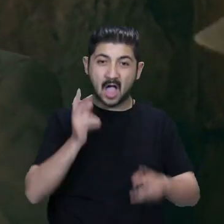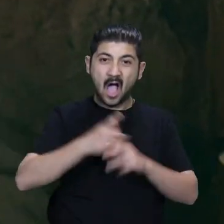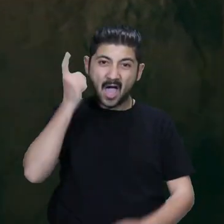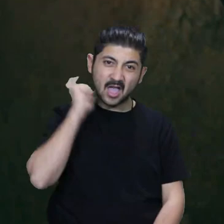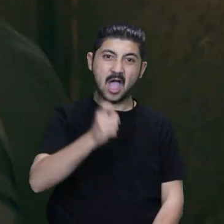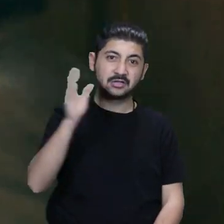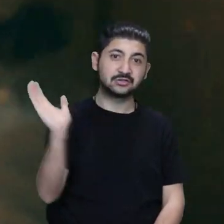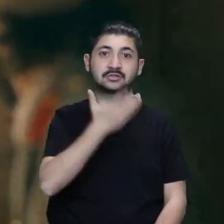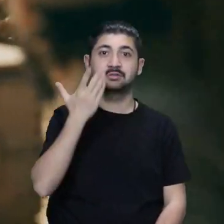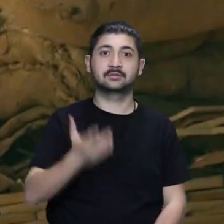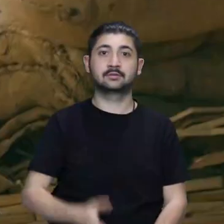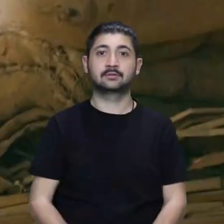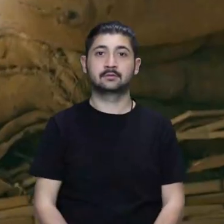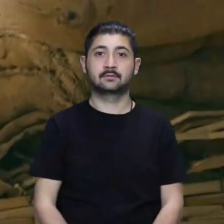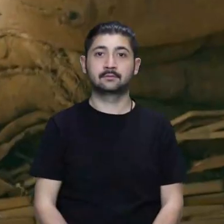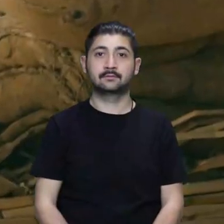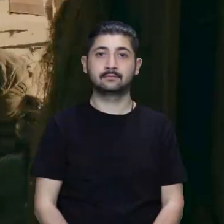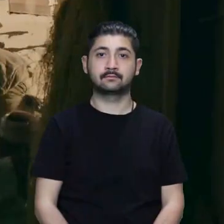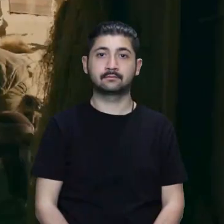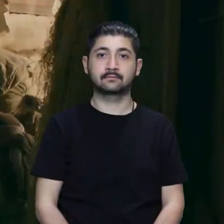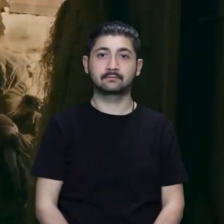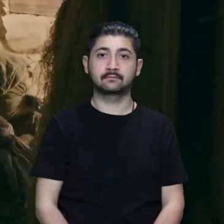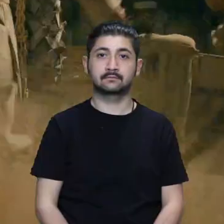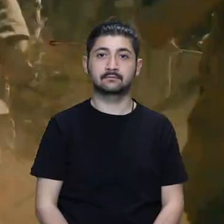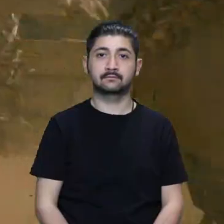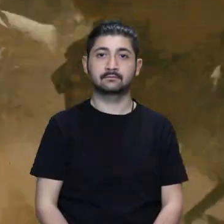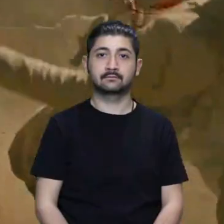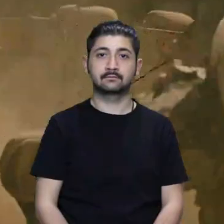Ateş! Siperdeki bedevi makineliyle bir grup askeri taradı.